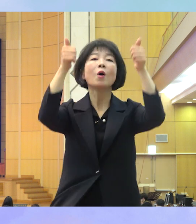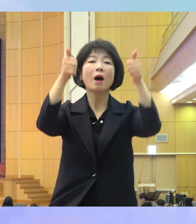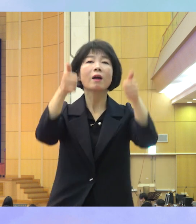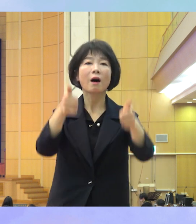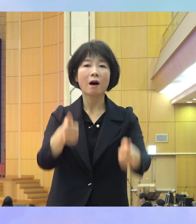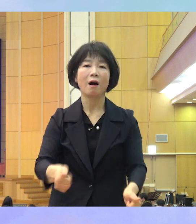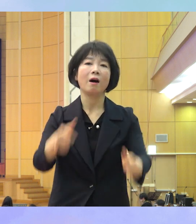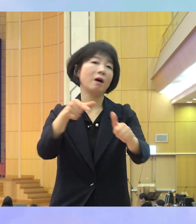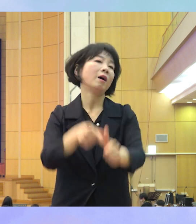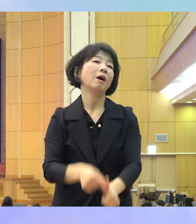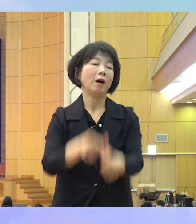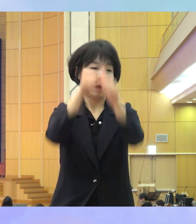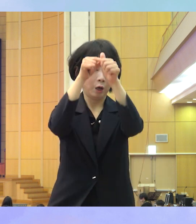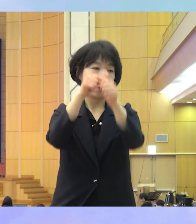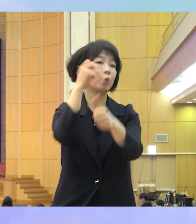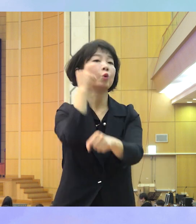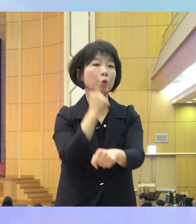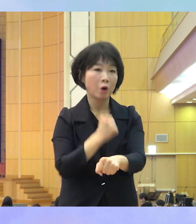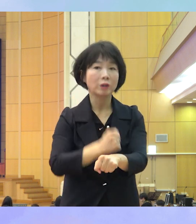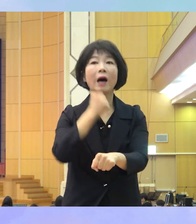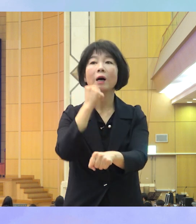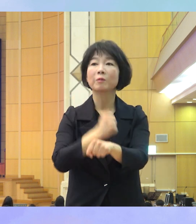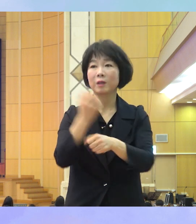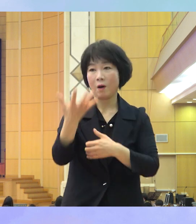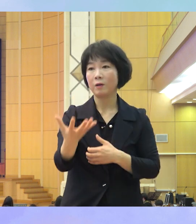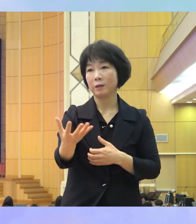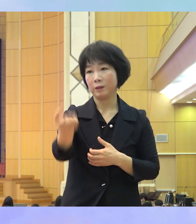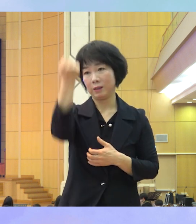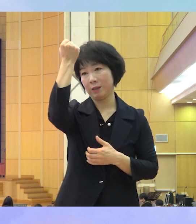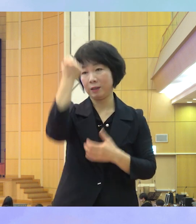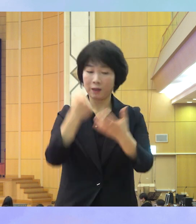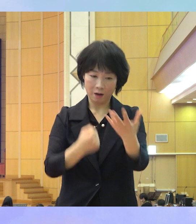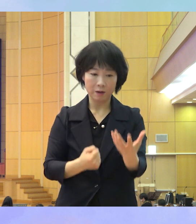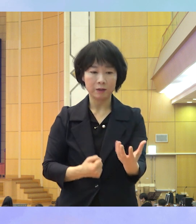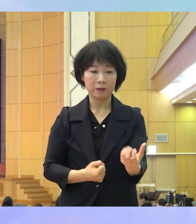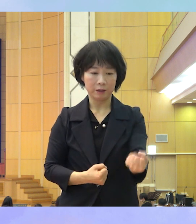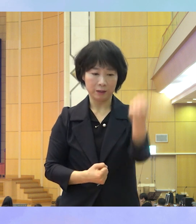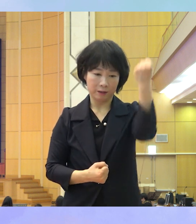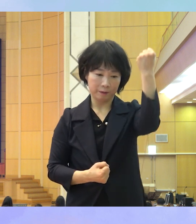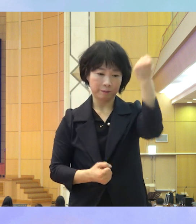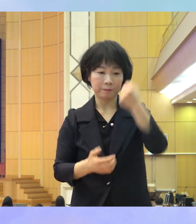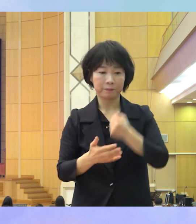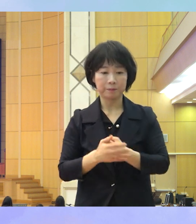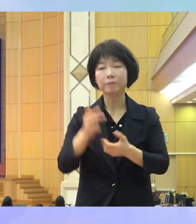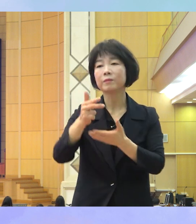겸손하게 절하라. 구원함을 얻으리